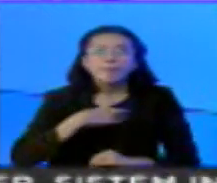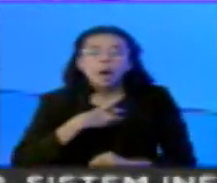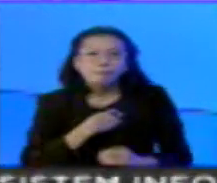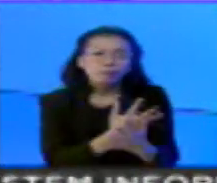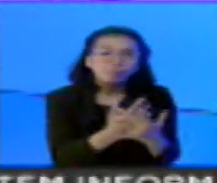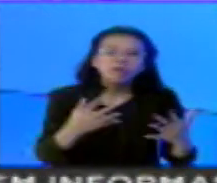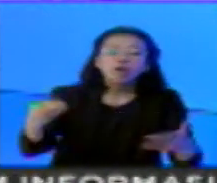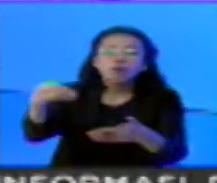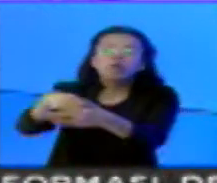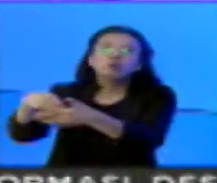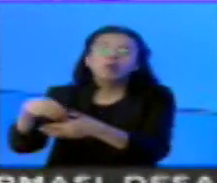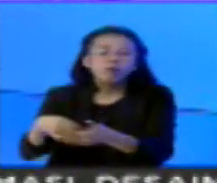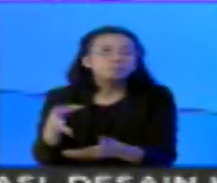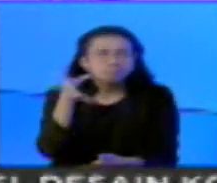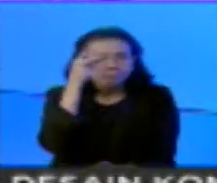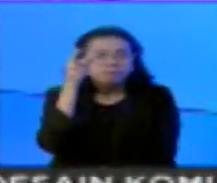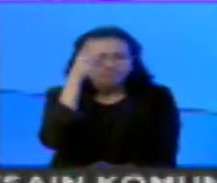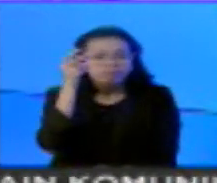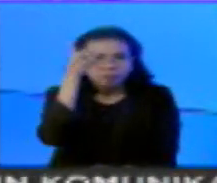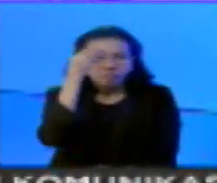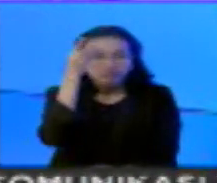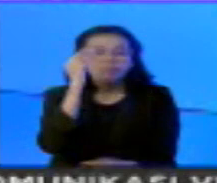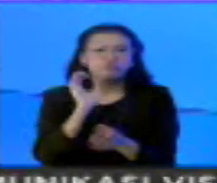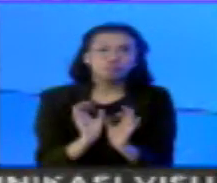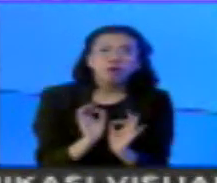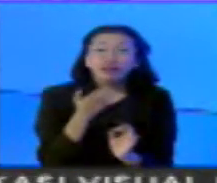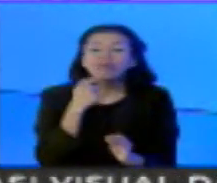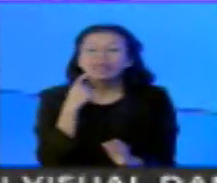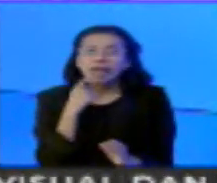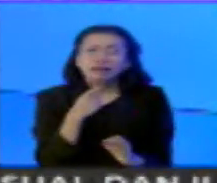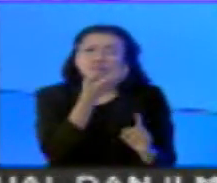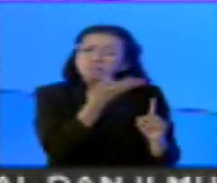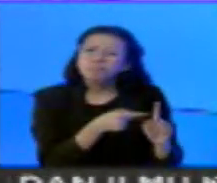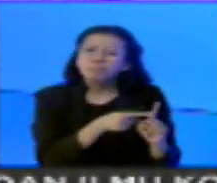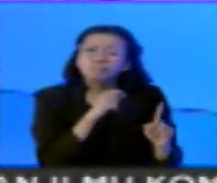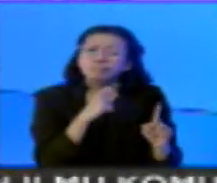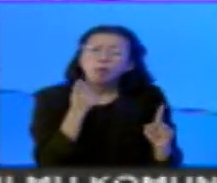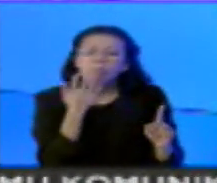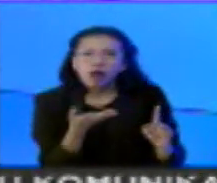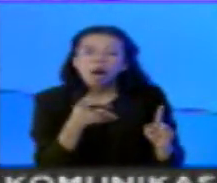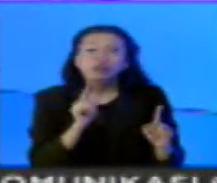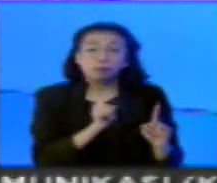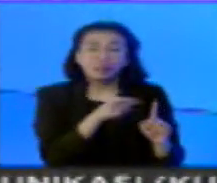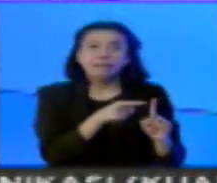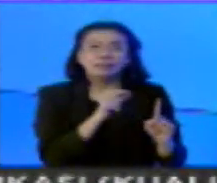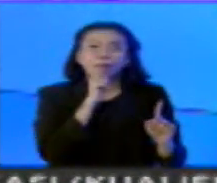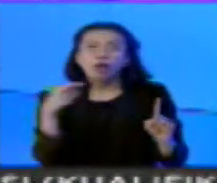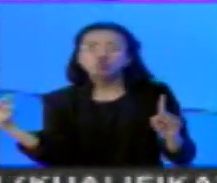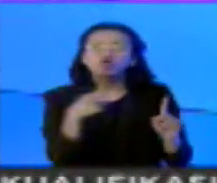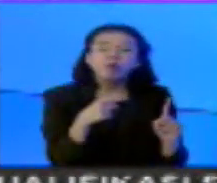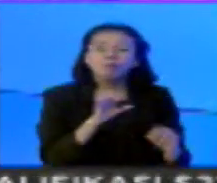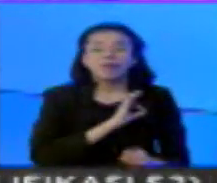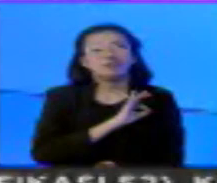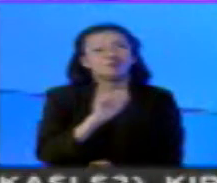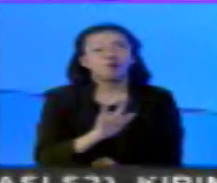pendapat atau dengar pendapat sejumlah elemen masyarakat terkait sosok Komjen Pol Idam Aziz yang ditunjuk langsung oleh Presiden Joko Widodo